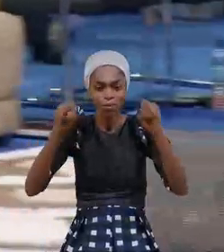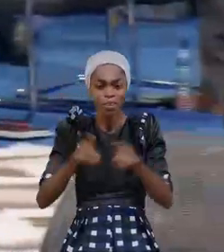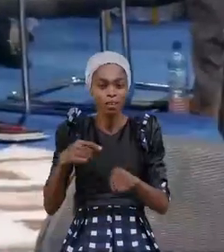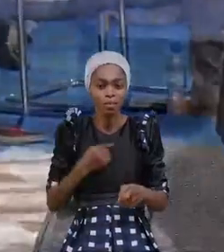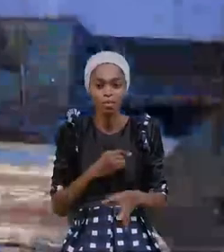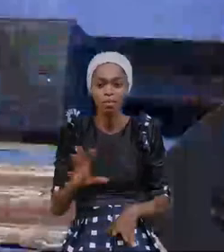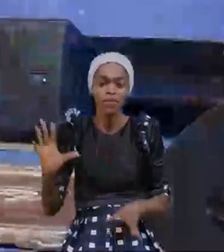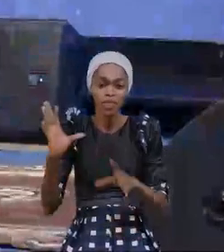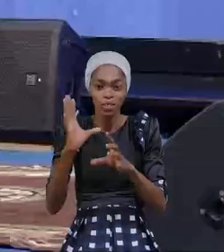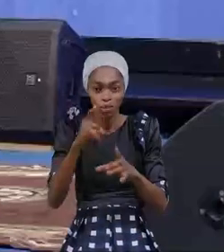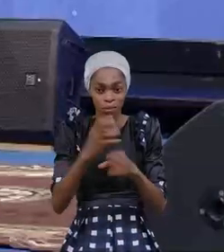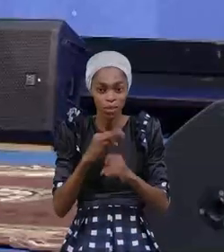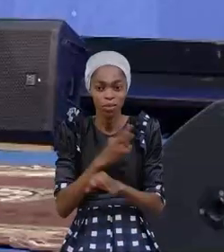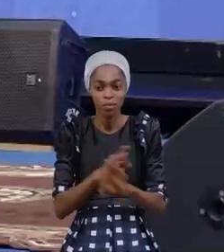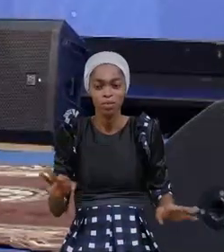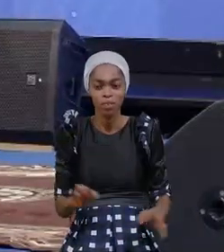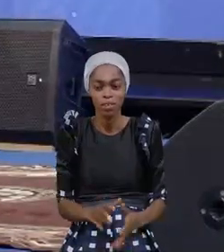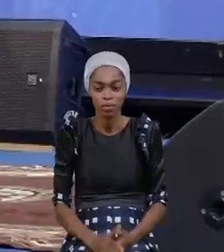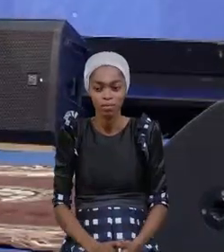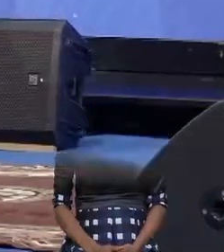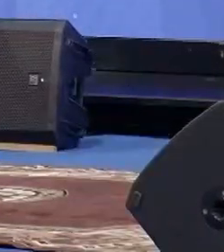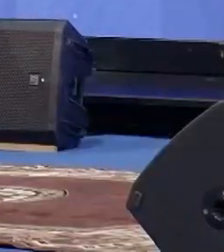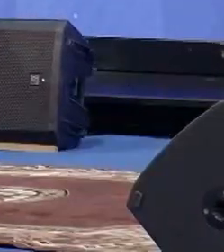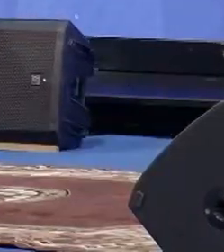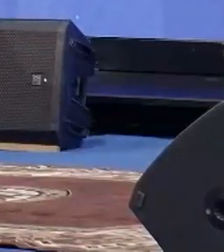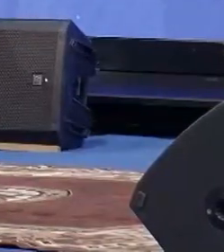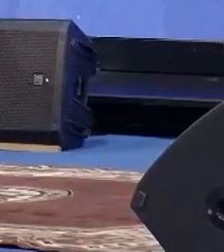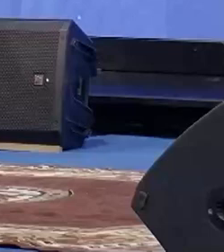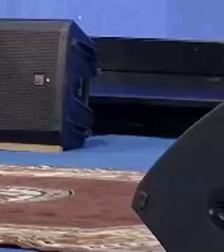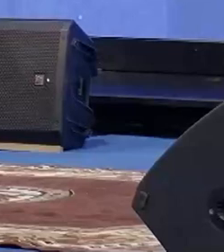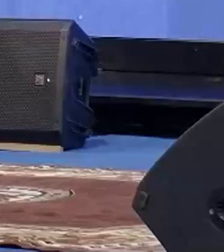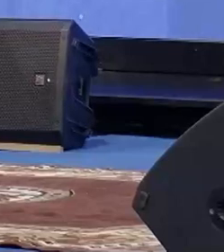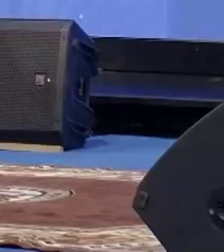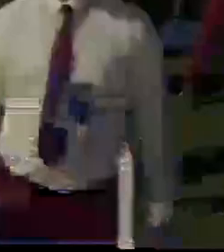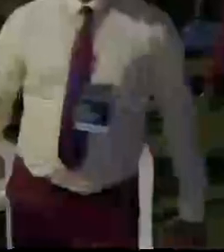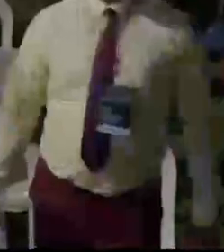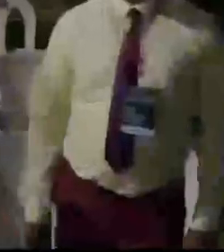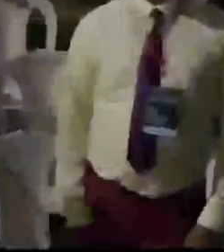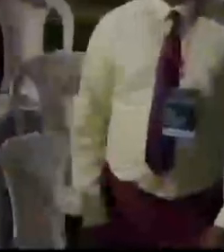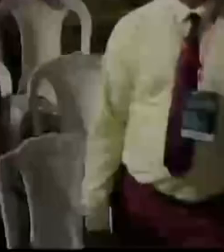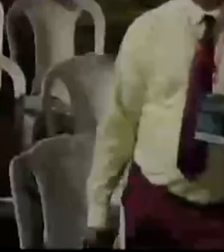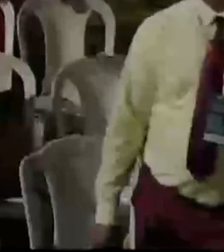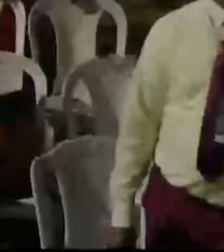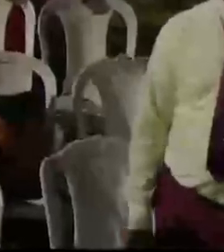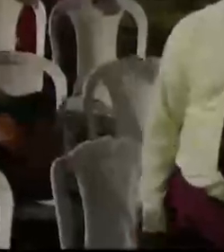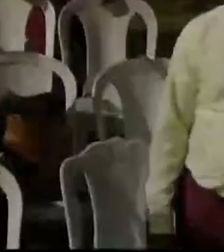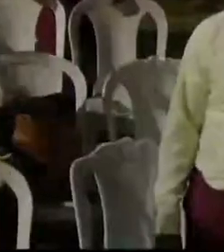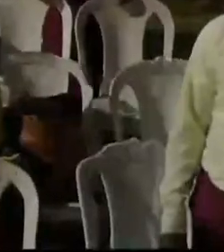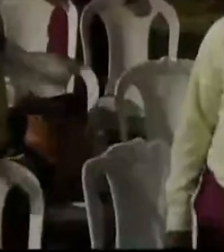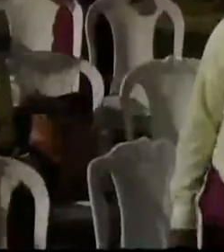quand vous recevez votre libération merci pasteur gloire à Dieu tout